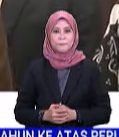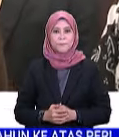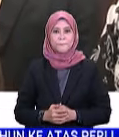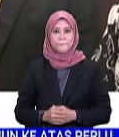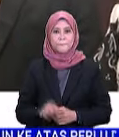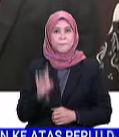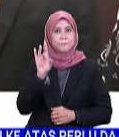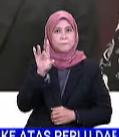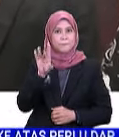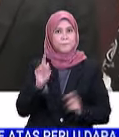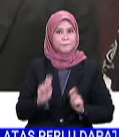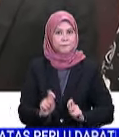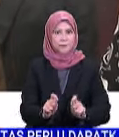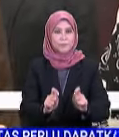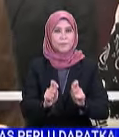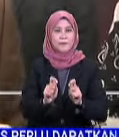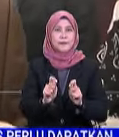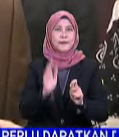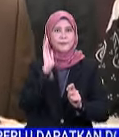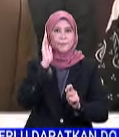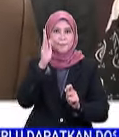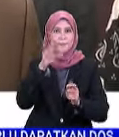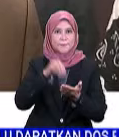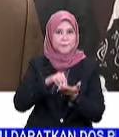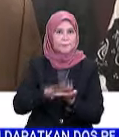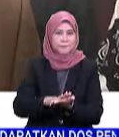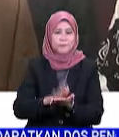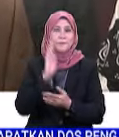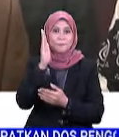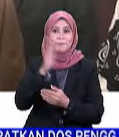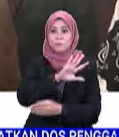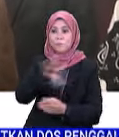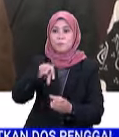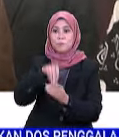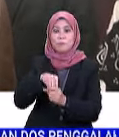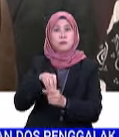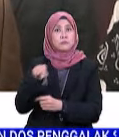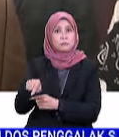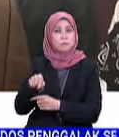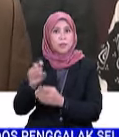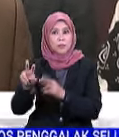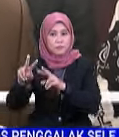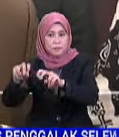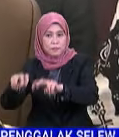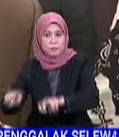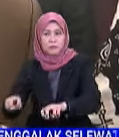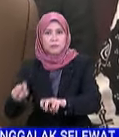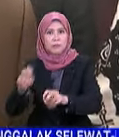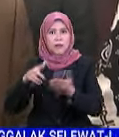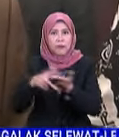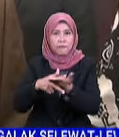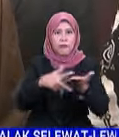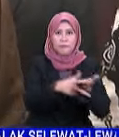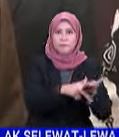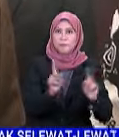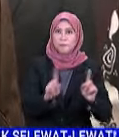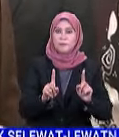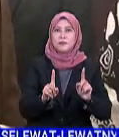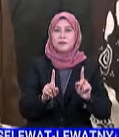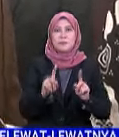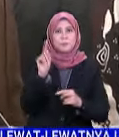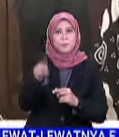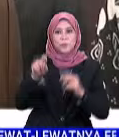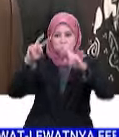Dan insyaAllah tindakan yang selanjutnya akan diambil. Semualah yang terlibat. Dia nak siasat, tak boleh siasat separuh-separuh. Kena